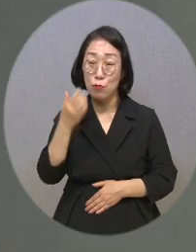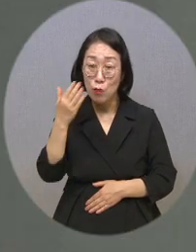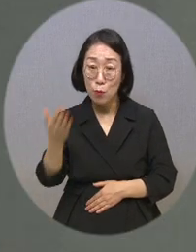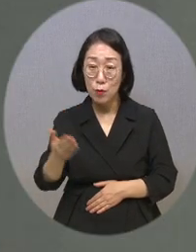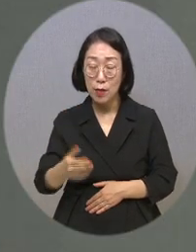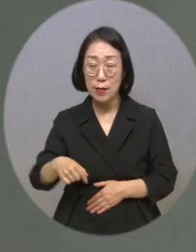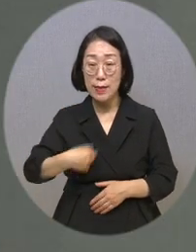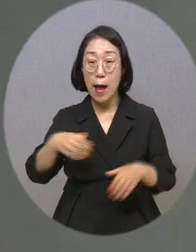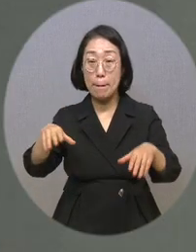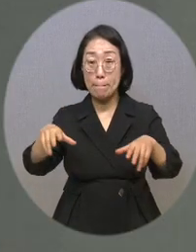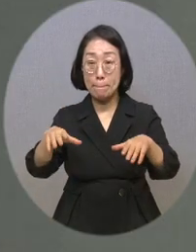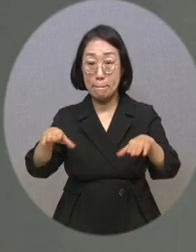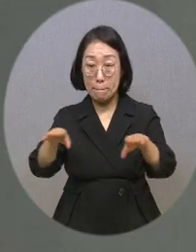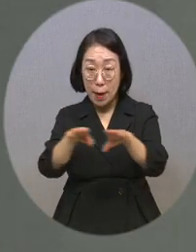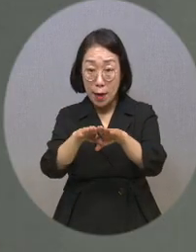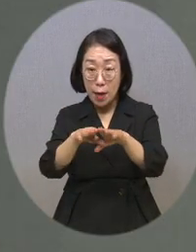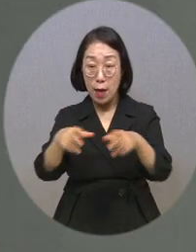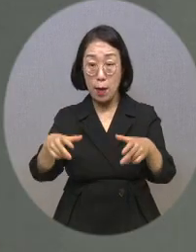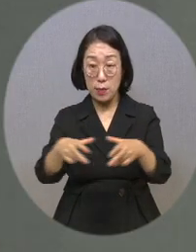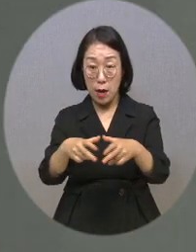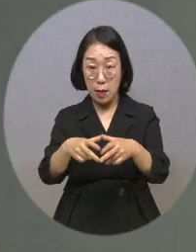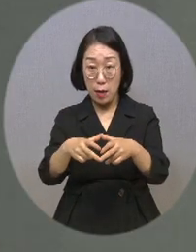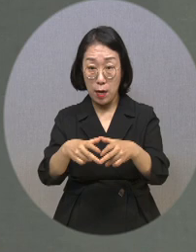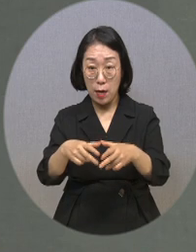자폐증을 앓고 있는 분들은